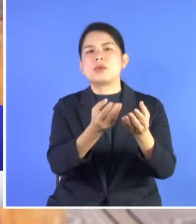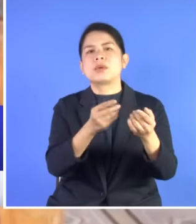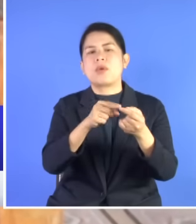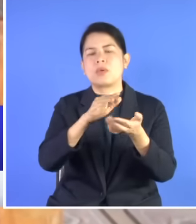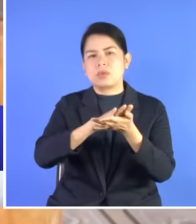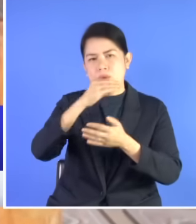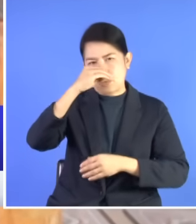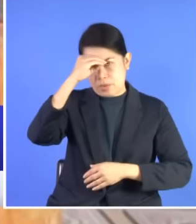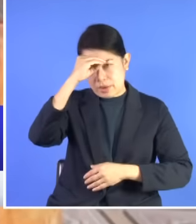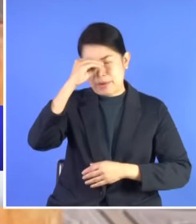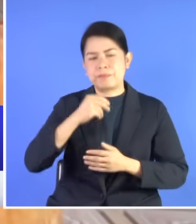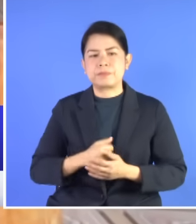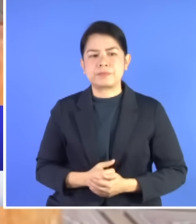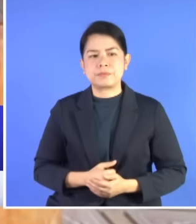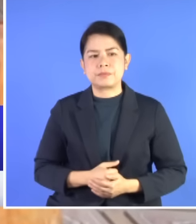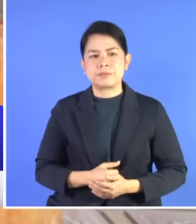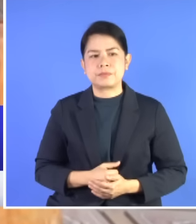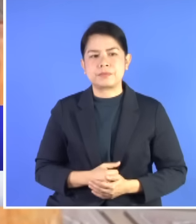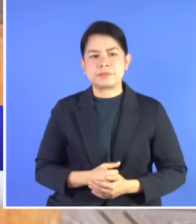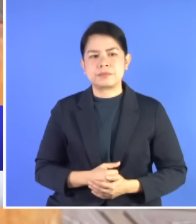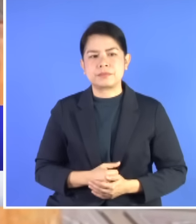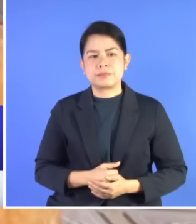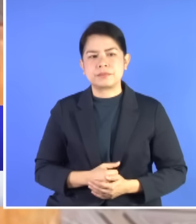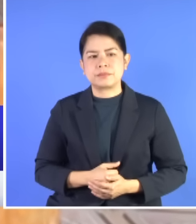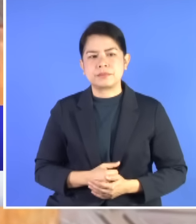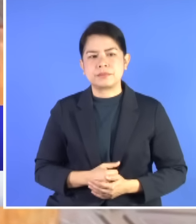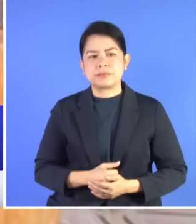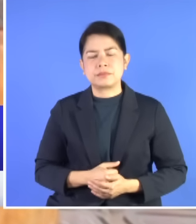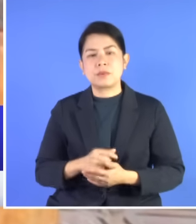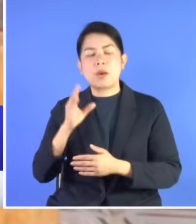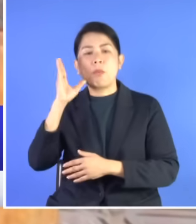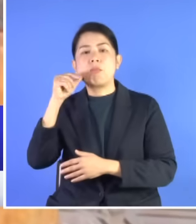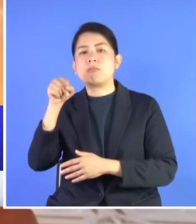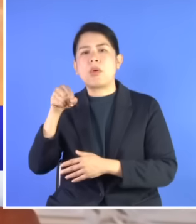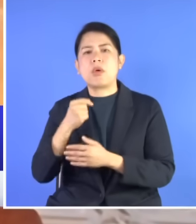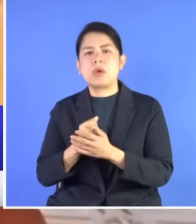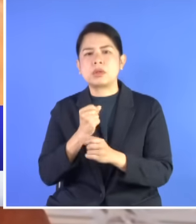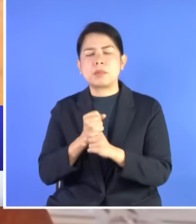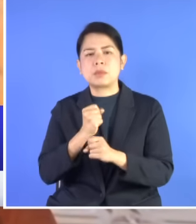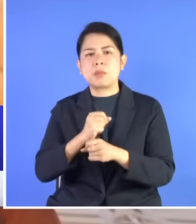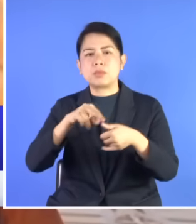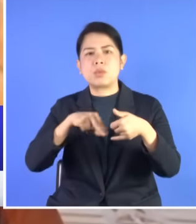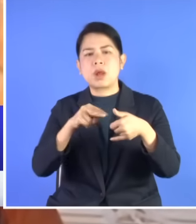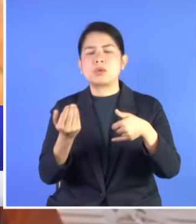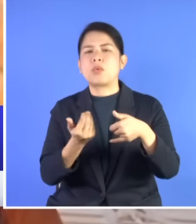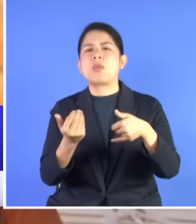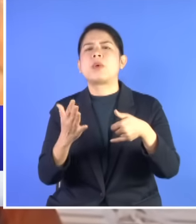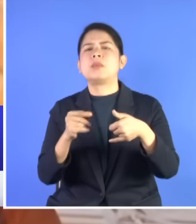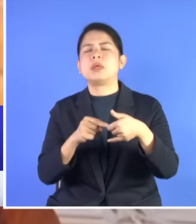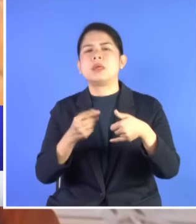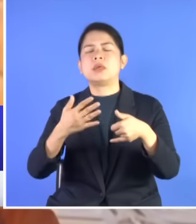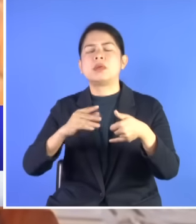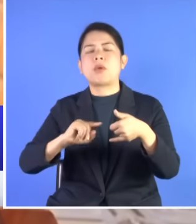าน้ำล้างอาบน้ำซักเสื้อผ้าและให้ลูกป่ามันไม่อยู่เลยตอนนี้เด็กคนนี้ถึง